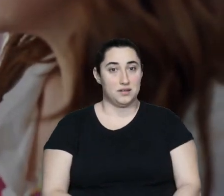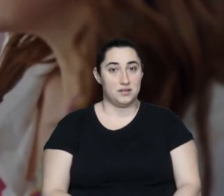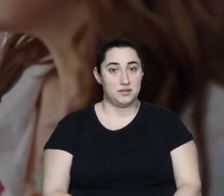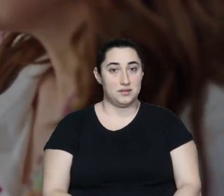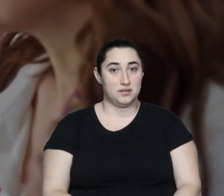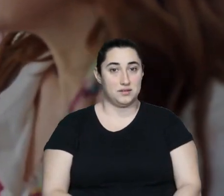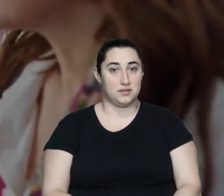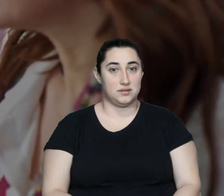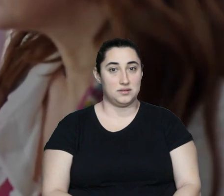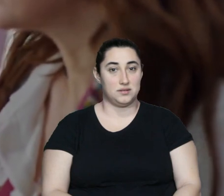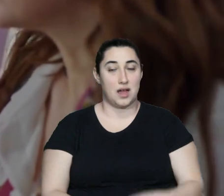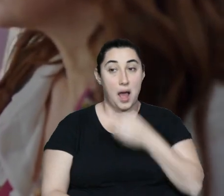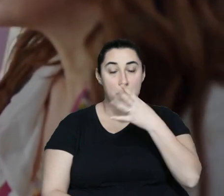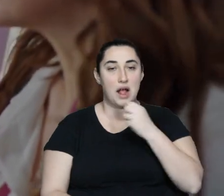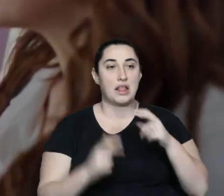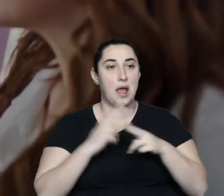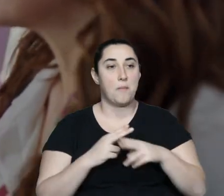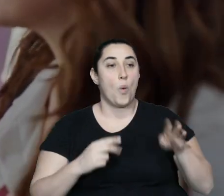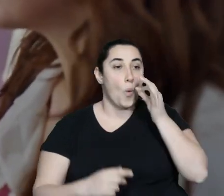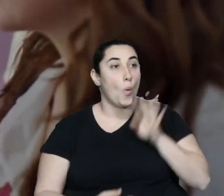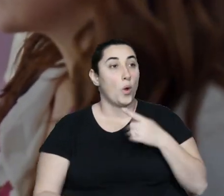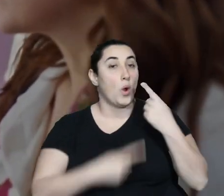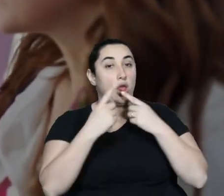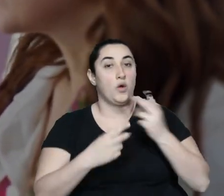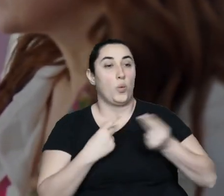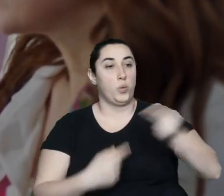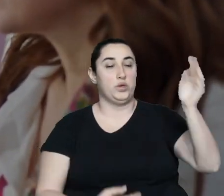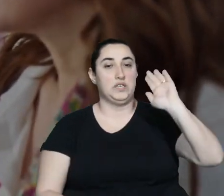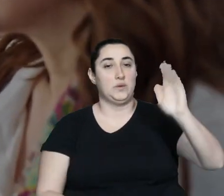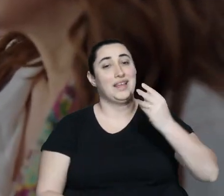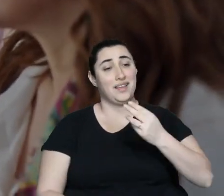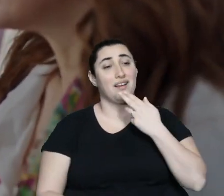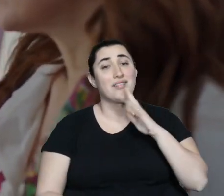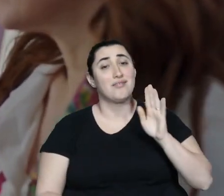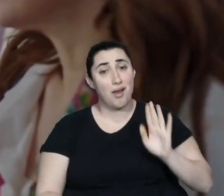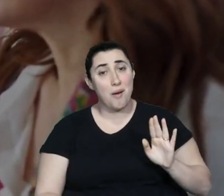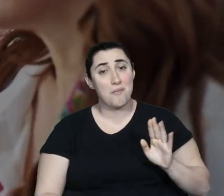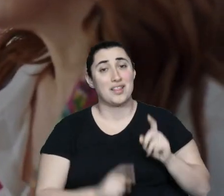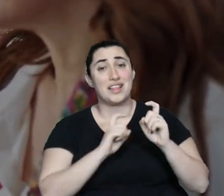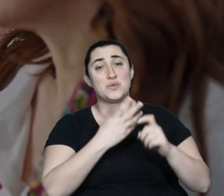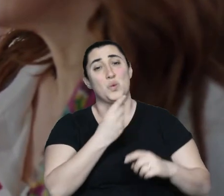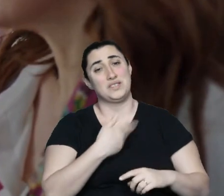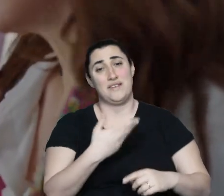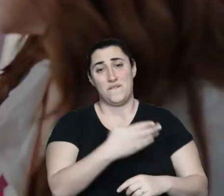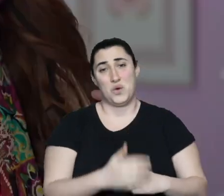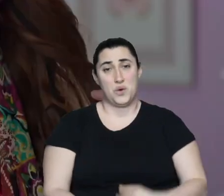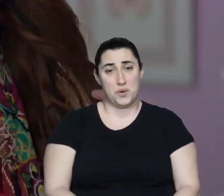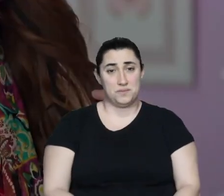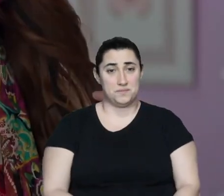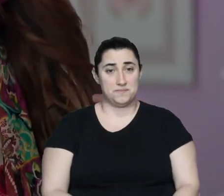mü? Kaptı havadisi. Hemen oğluna yetiştirecek. İyi kadın, hoş kadın da dedikoduyu çok